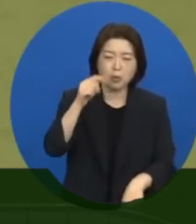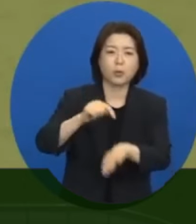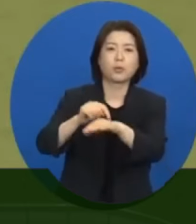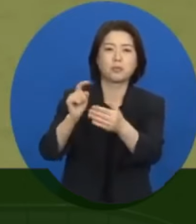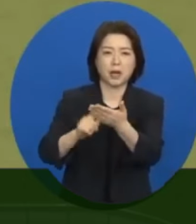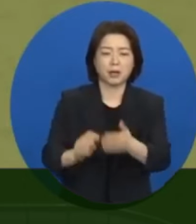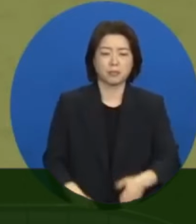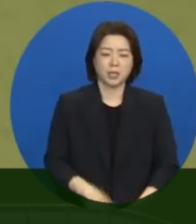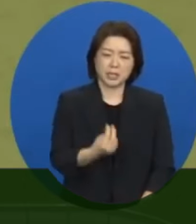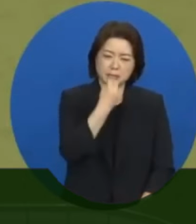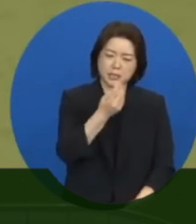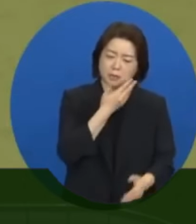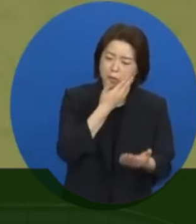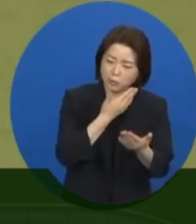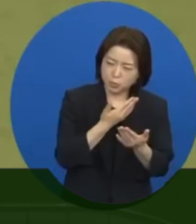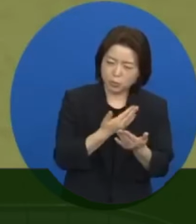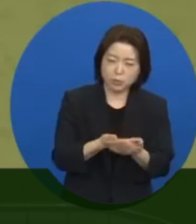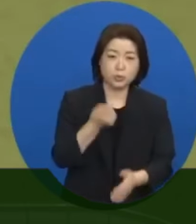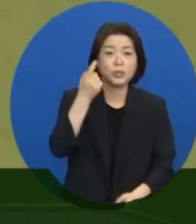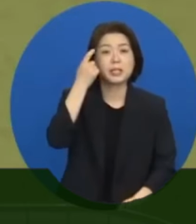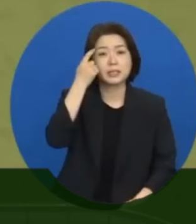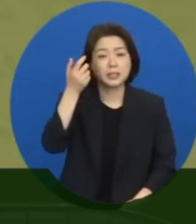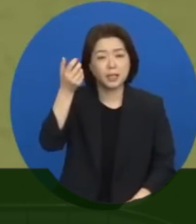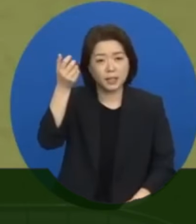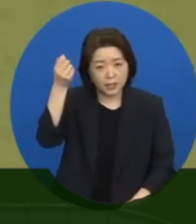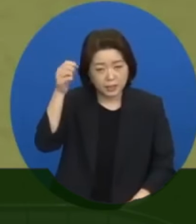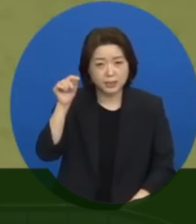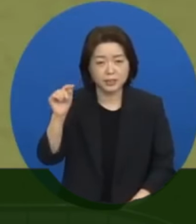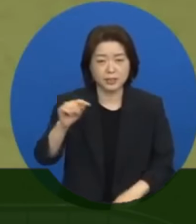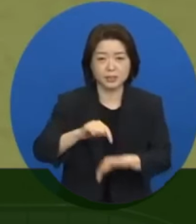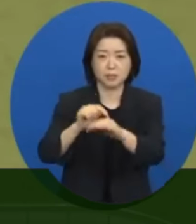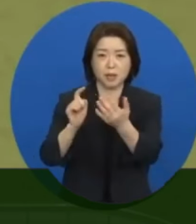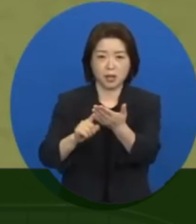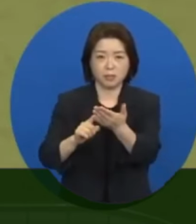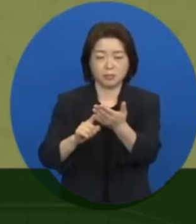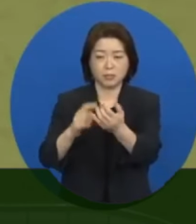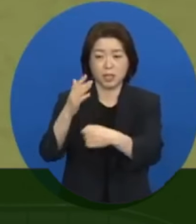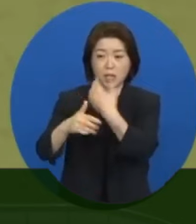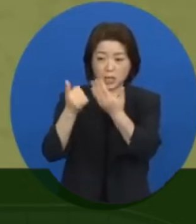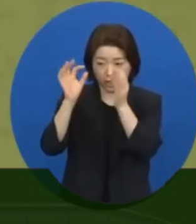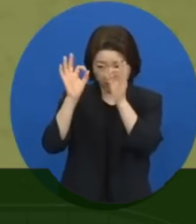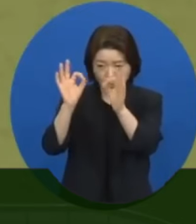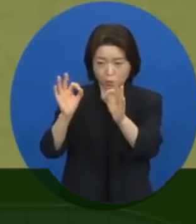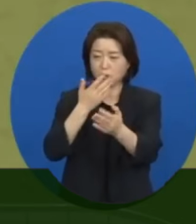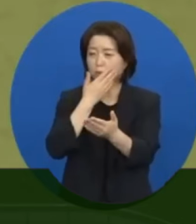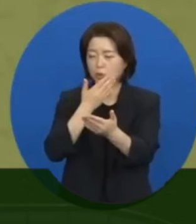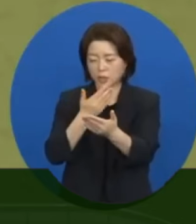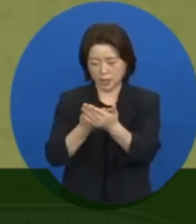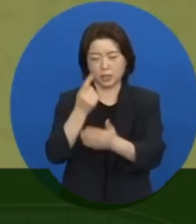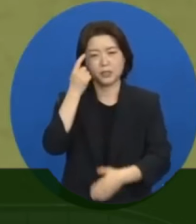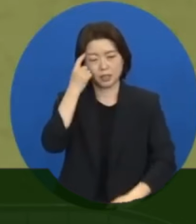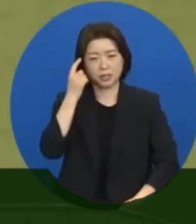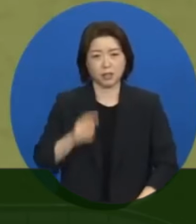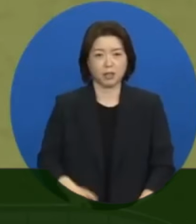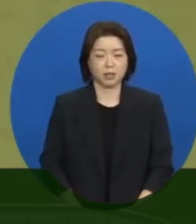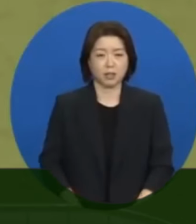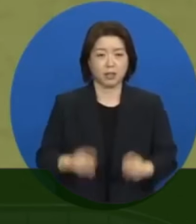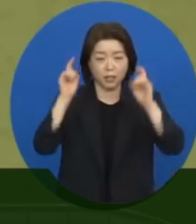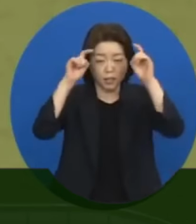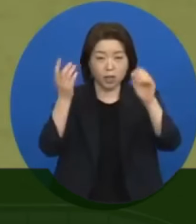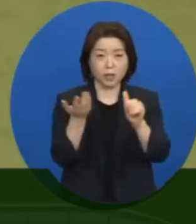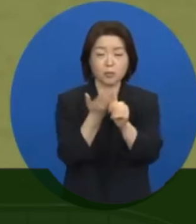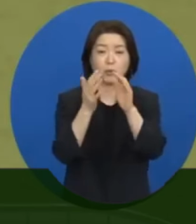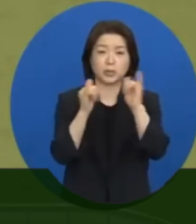생명을 소중히 여기는 그 마음을 하나님 귀중히 보시는 거예요 목자는 양떼를 보호하죠